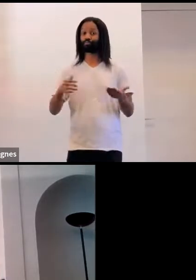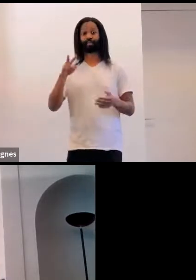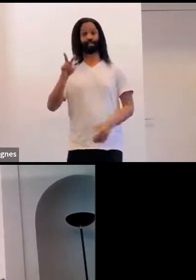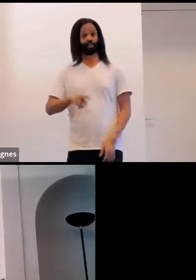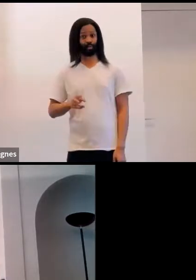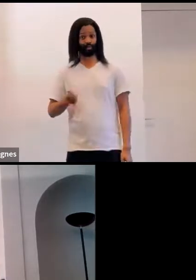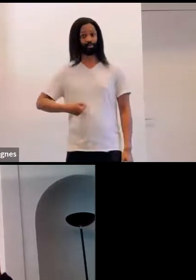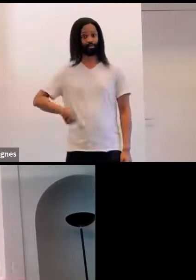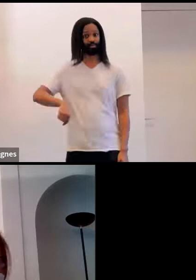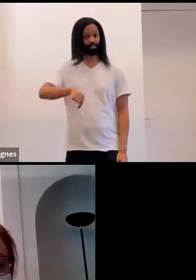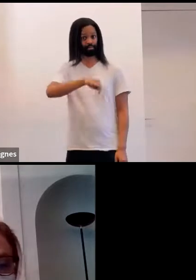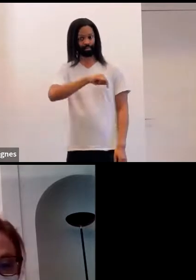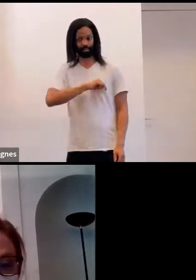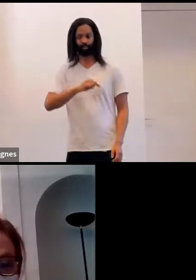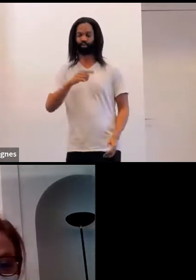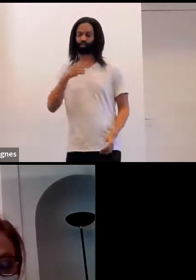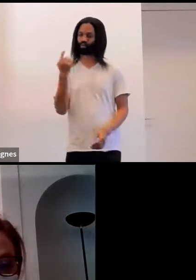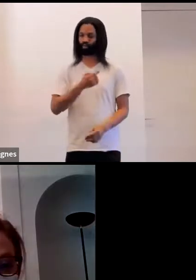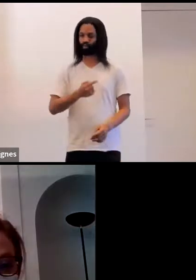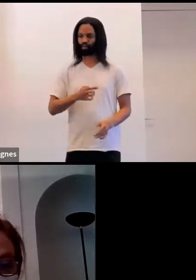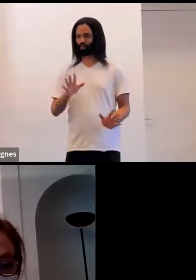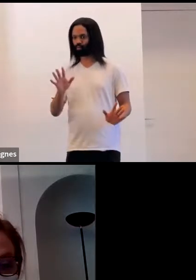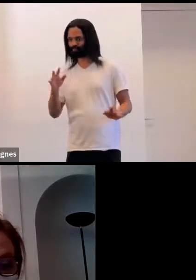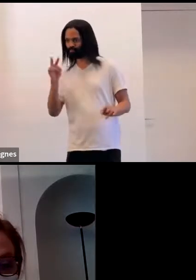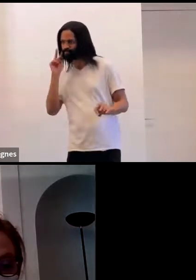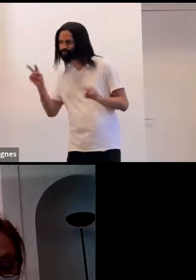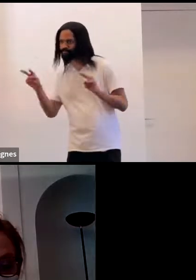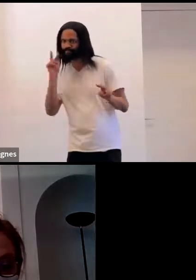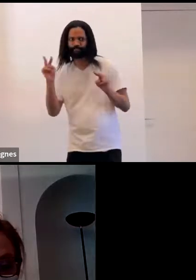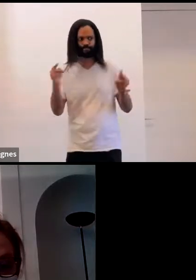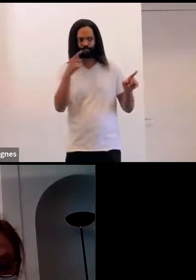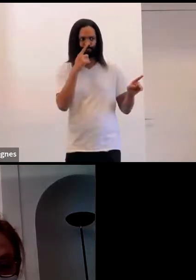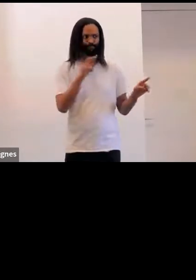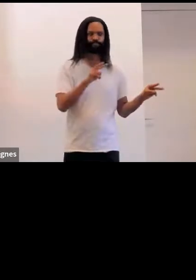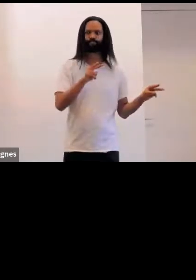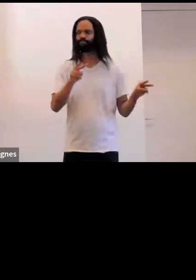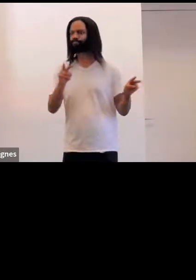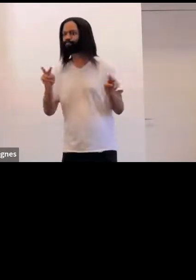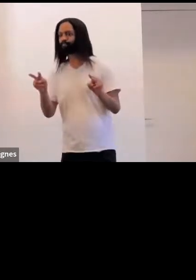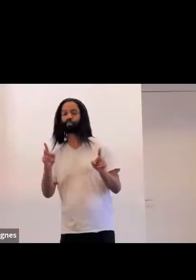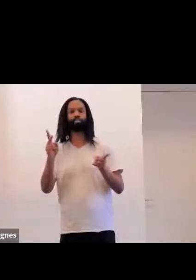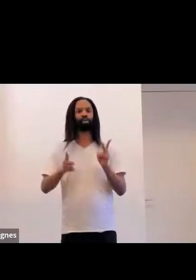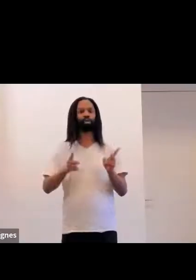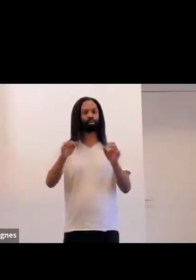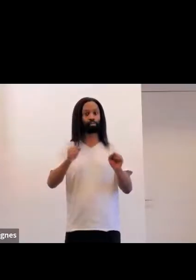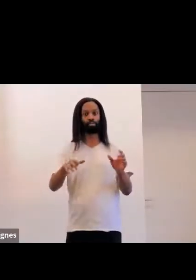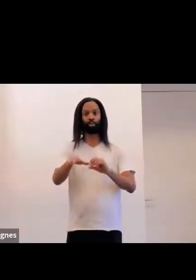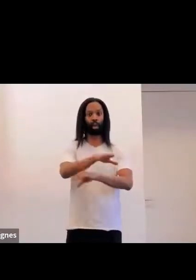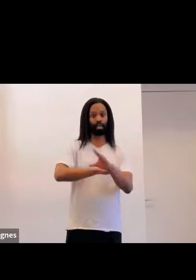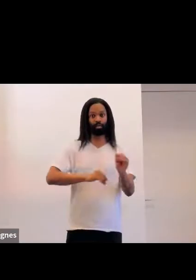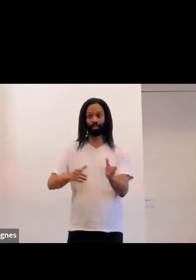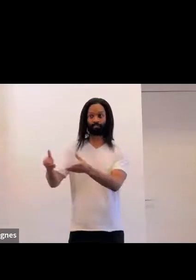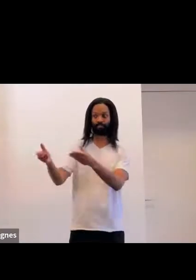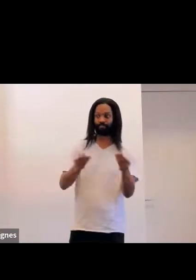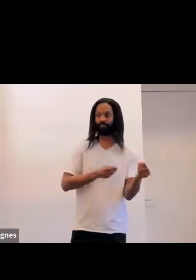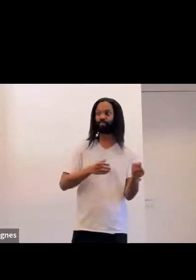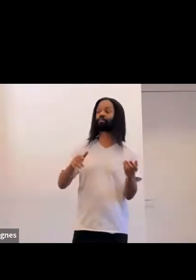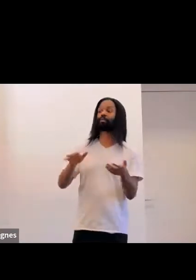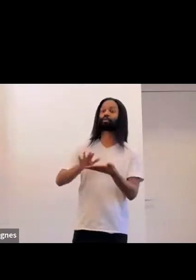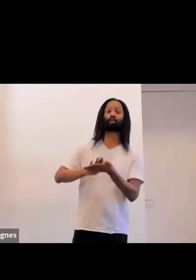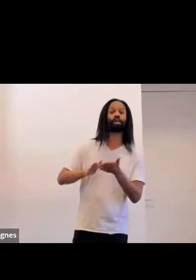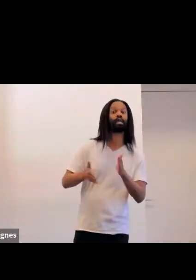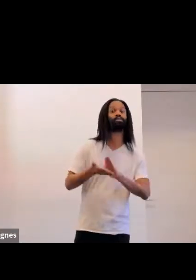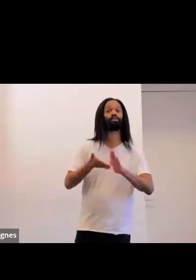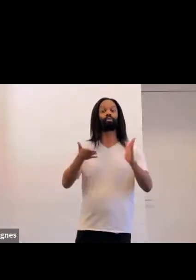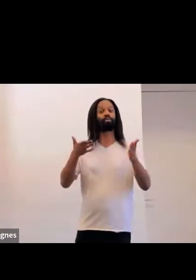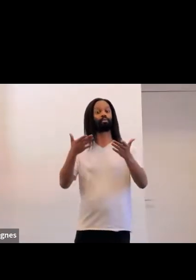à l'ensemble des espaces disponibles pour accompagner les efforts des associations caritatives, humanitaires et de solidarité qui sont